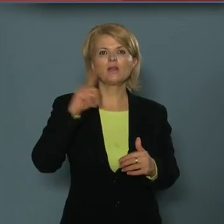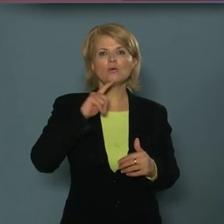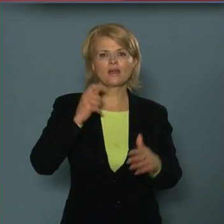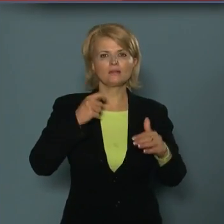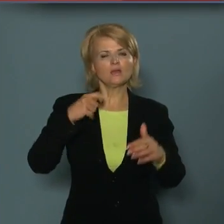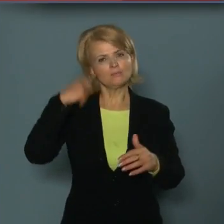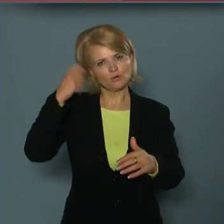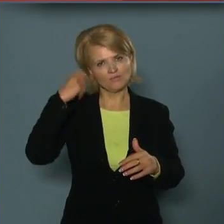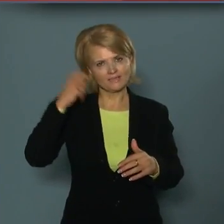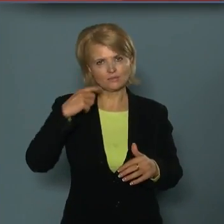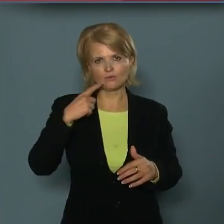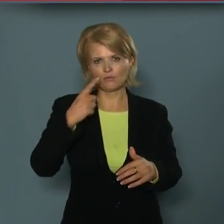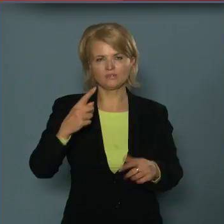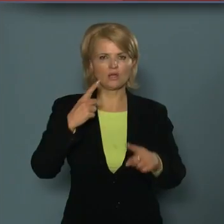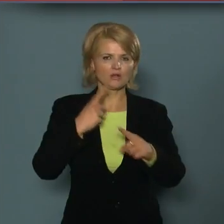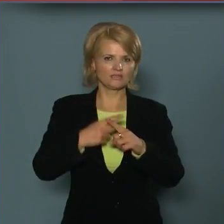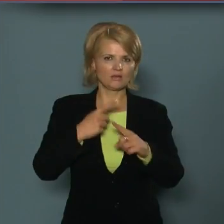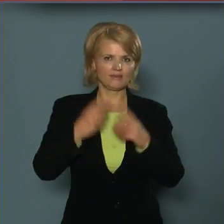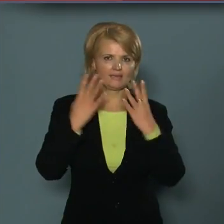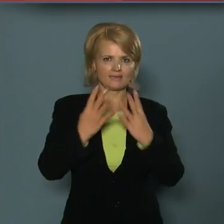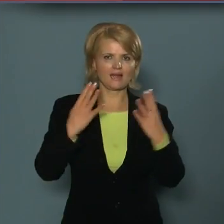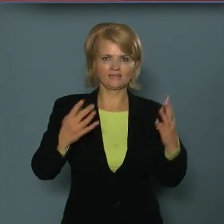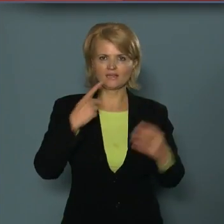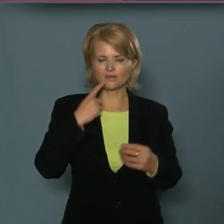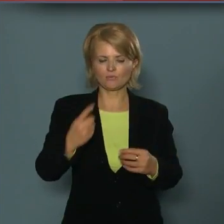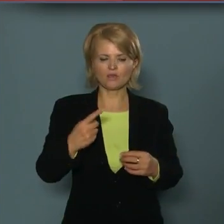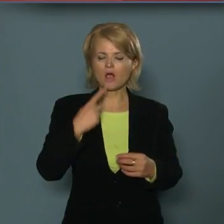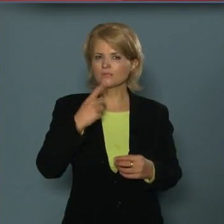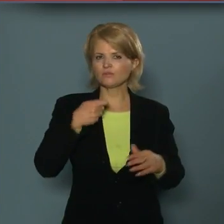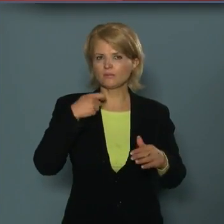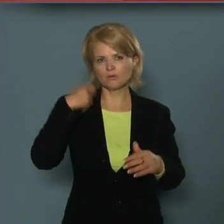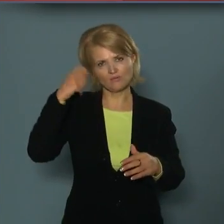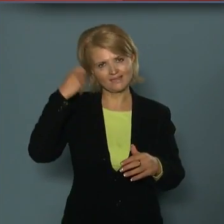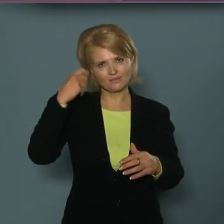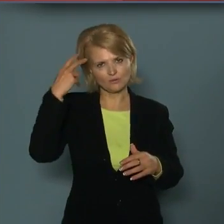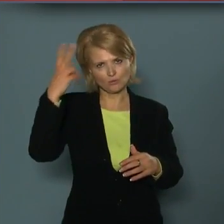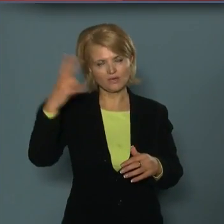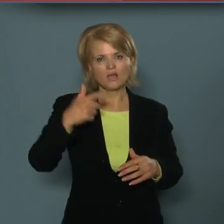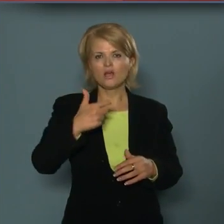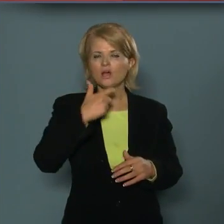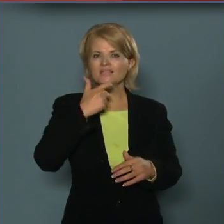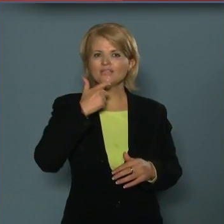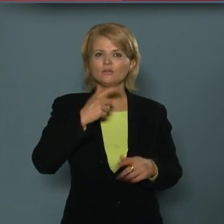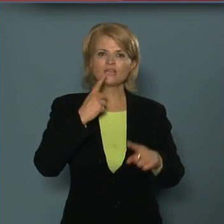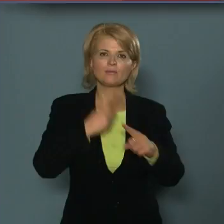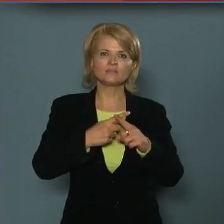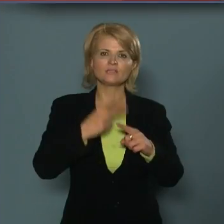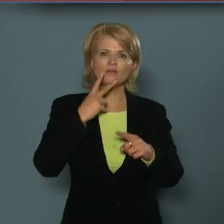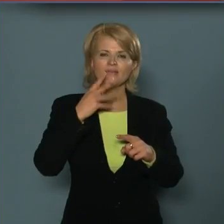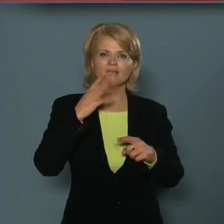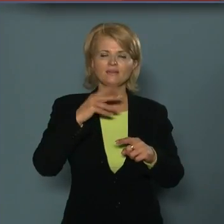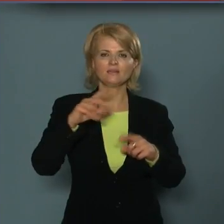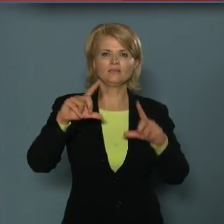az a megállapítása, amíg Szavér kiállítása hangzott el, és ezt én idézném is. Azt mondta a professzor úr, hogy az idősebb Szavér képeinek világa